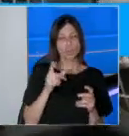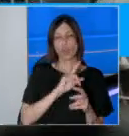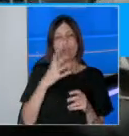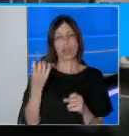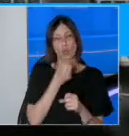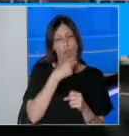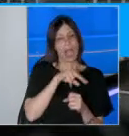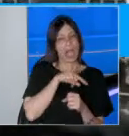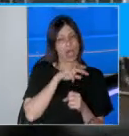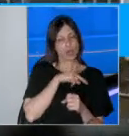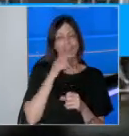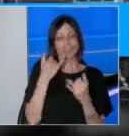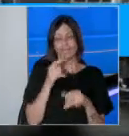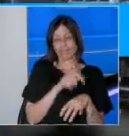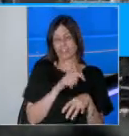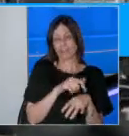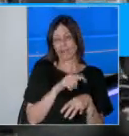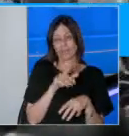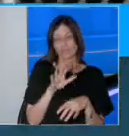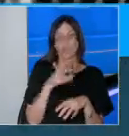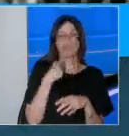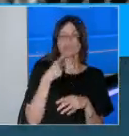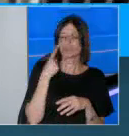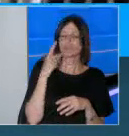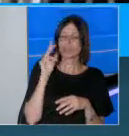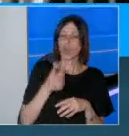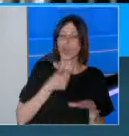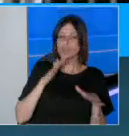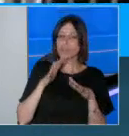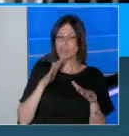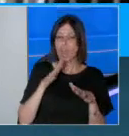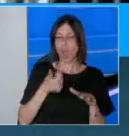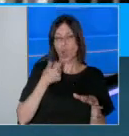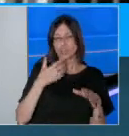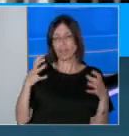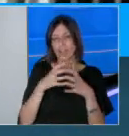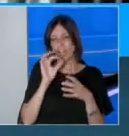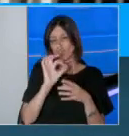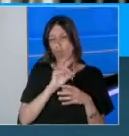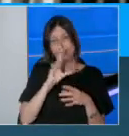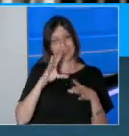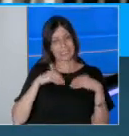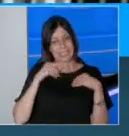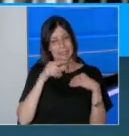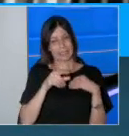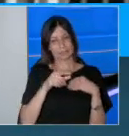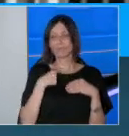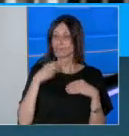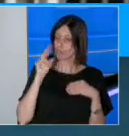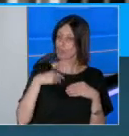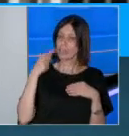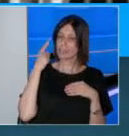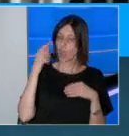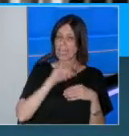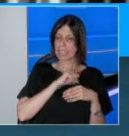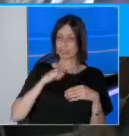לקחו אחריות. כן, אבל נדמה, חבר הכנסת יברקן, שראש הממשלה, ראש המפלגה שלך לא מסכים איתך בעניין הזה. אני, אתה יודע, יש לי דעות